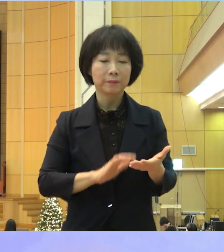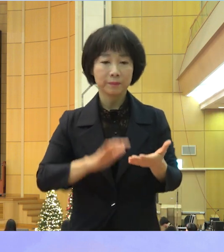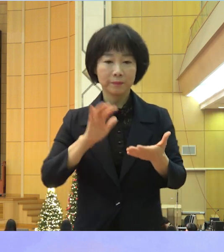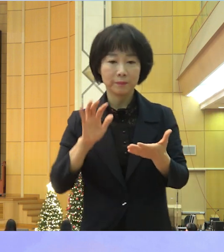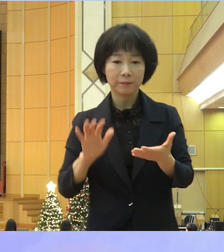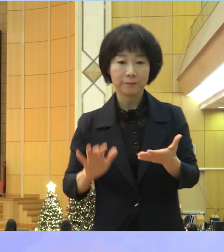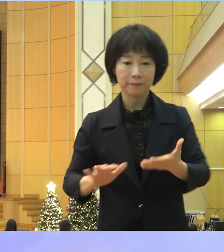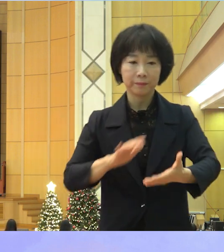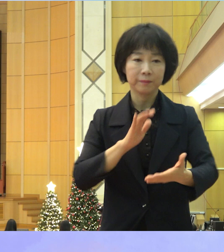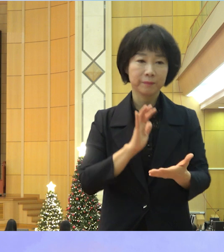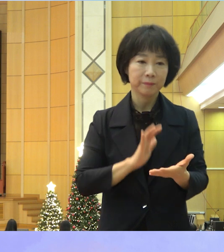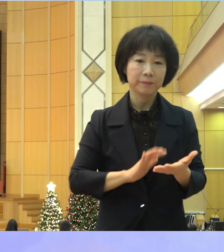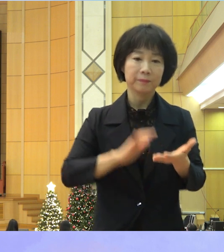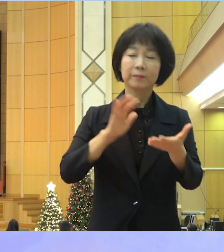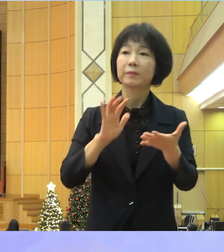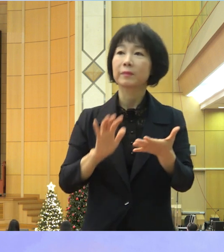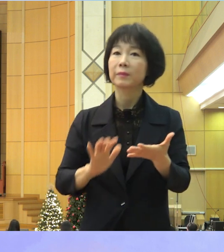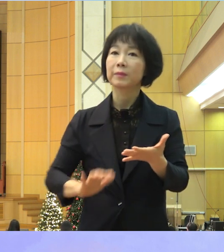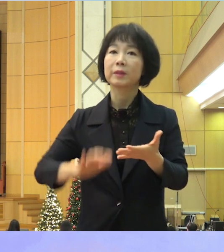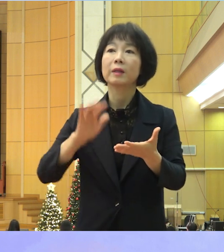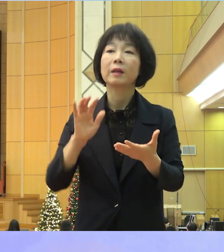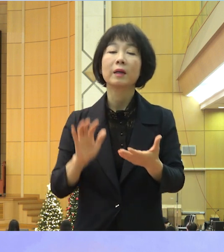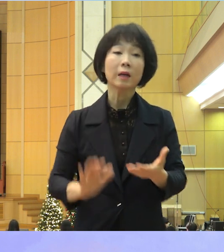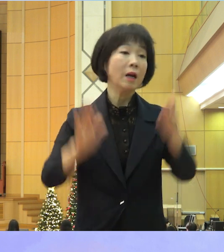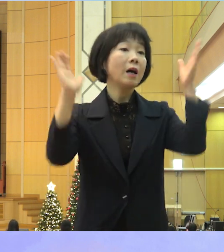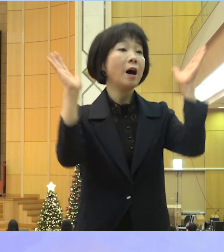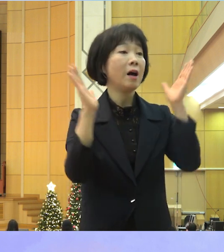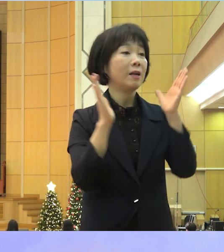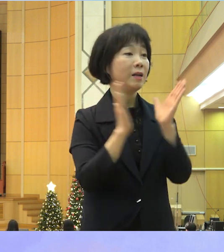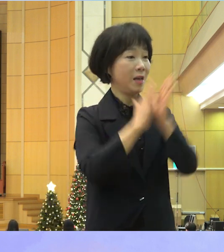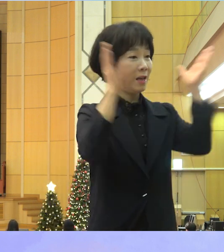찬양합니다. 할렐루야 찬양하세.